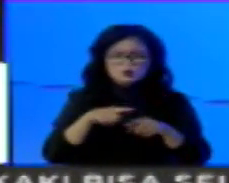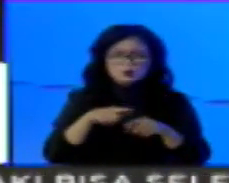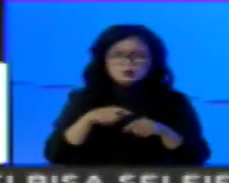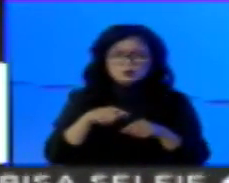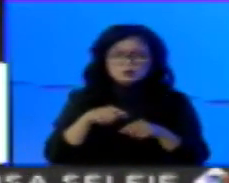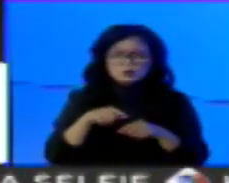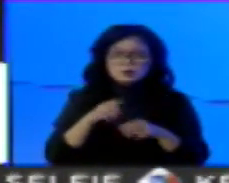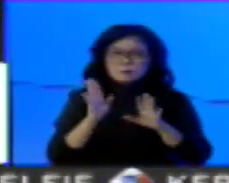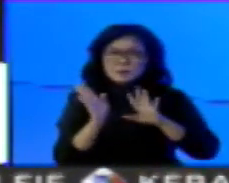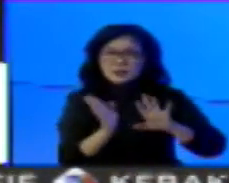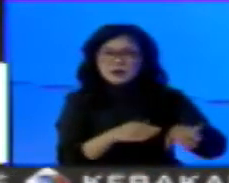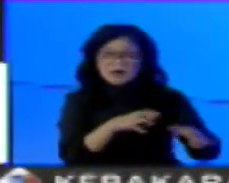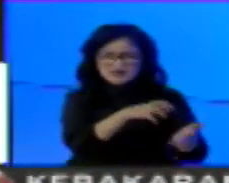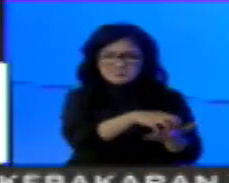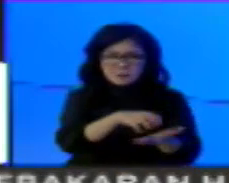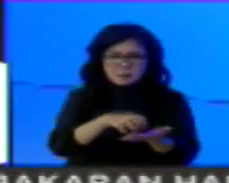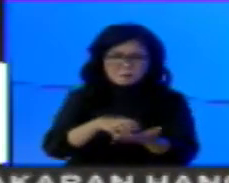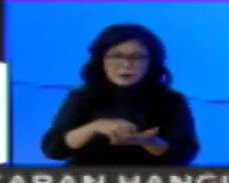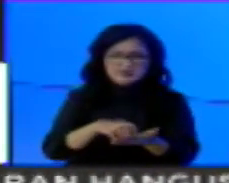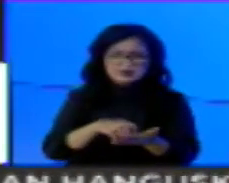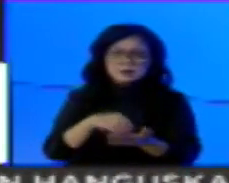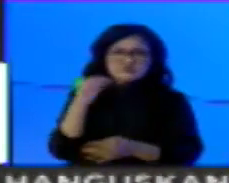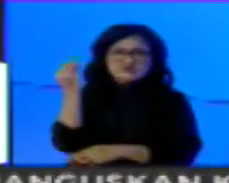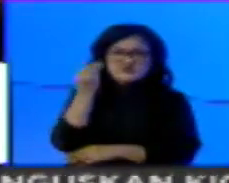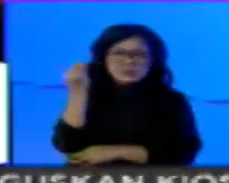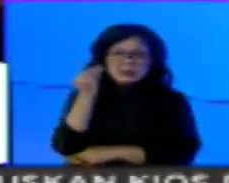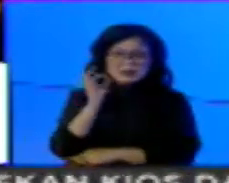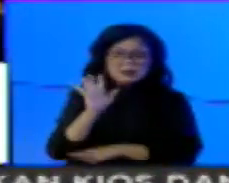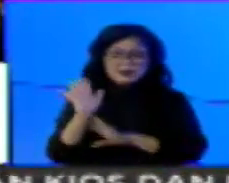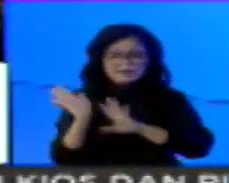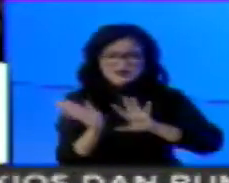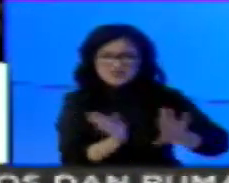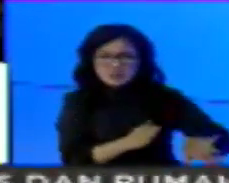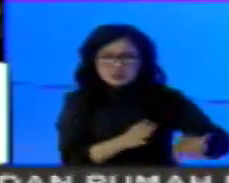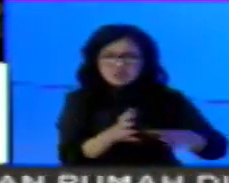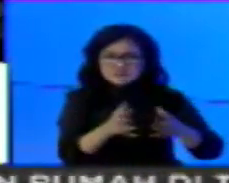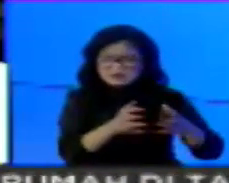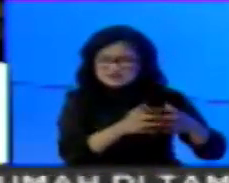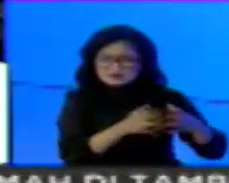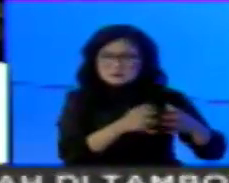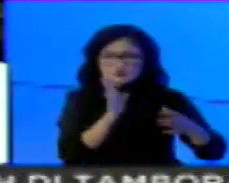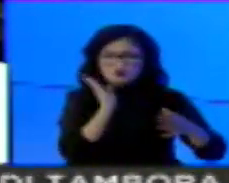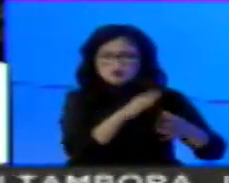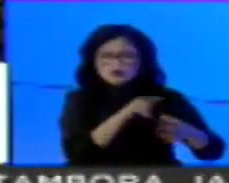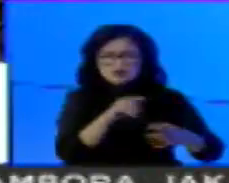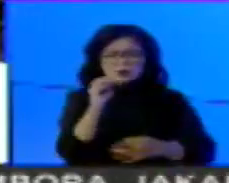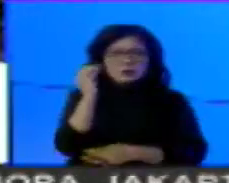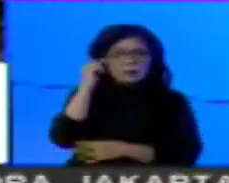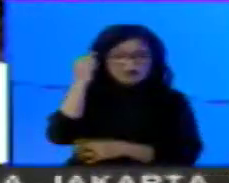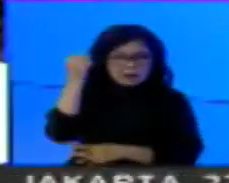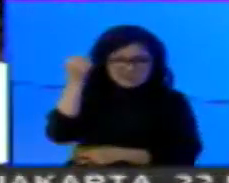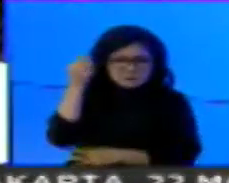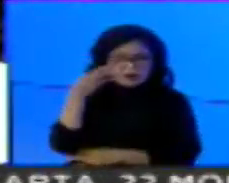objek-objek wisata yang lainnya di tempat-tempat lainnya dan juga tidak meninggalkan tentunya ekonomi kreatif di yang